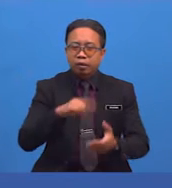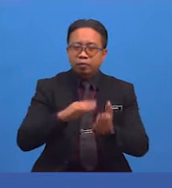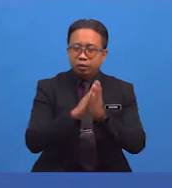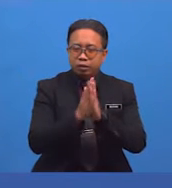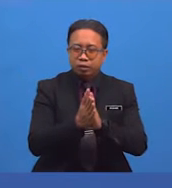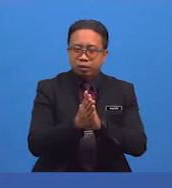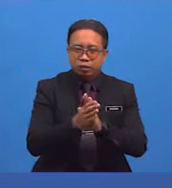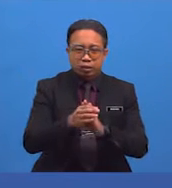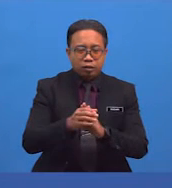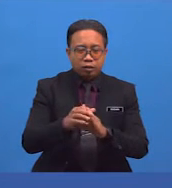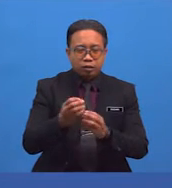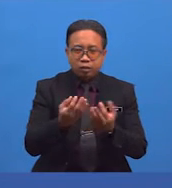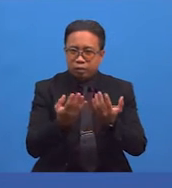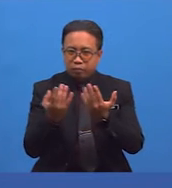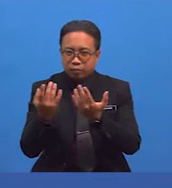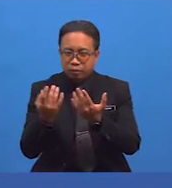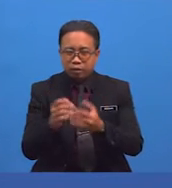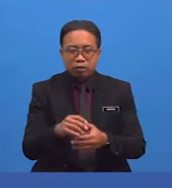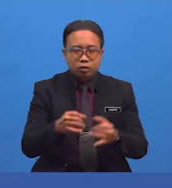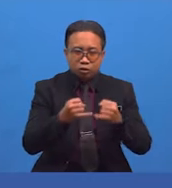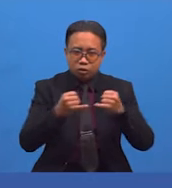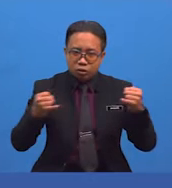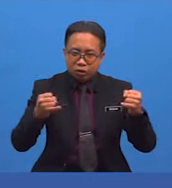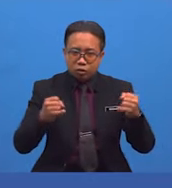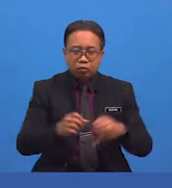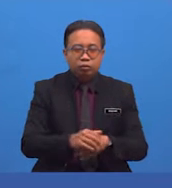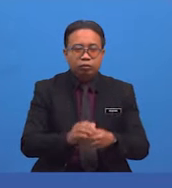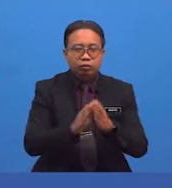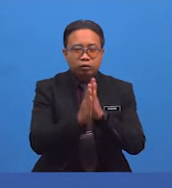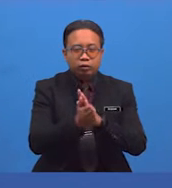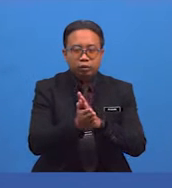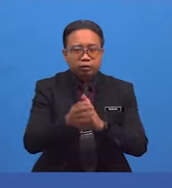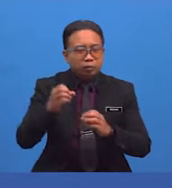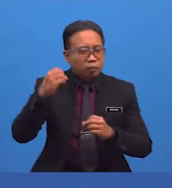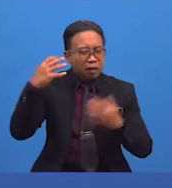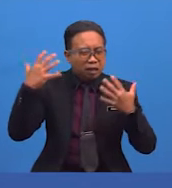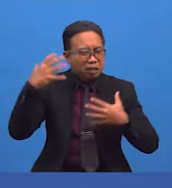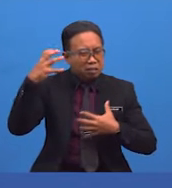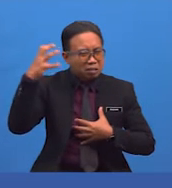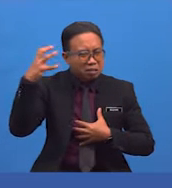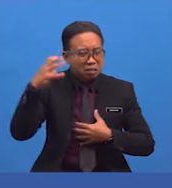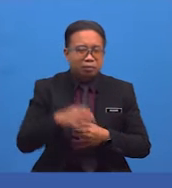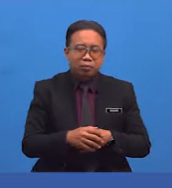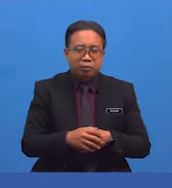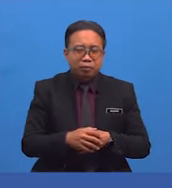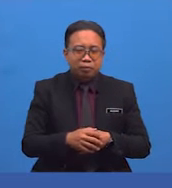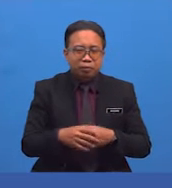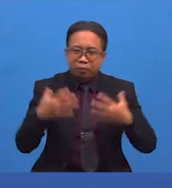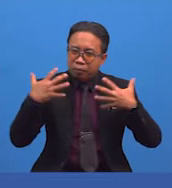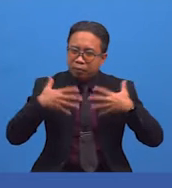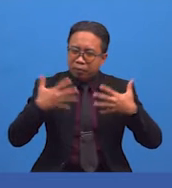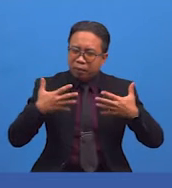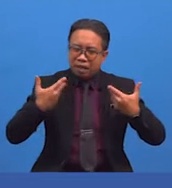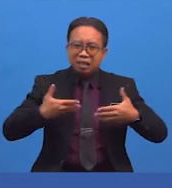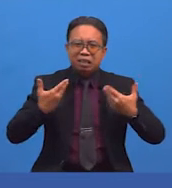Apabila berlaku kebakaran, jalur duri logam akan menjadi panas. Pemanasan jalur